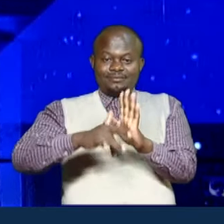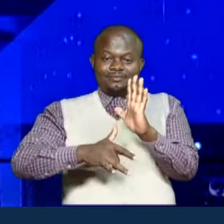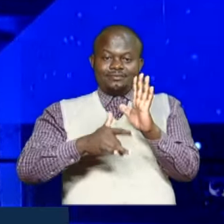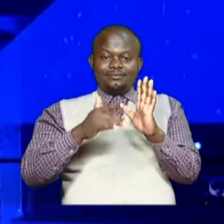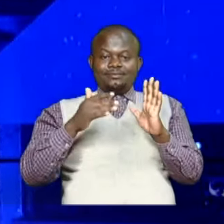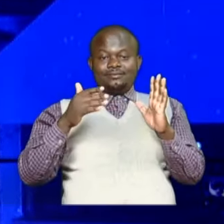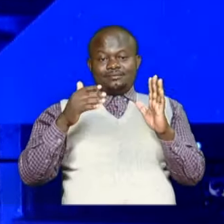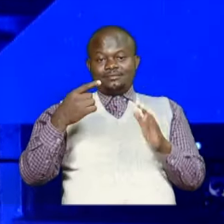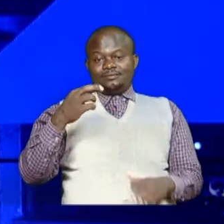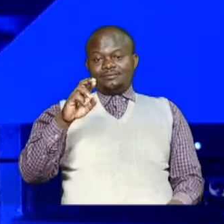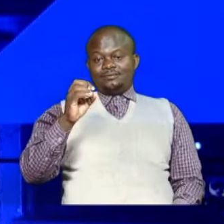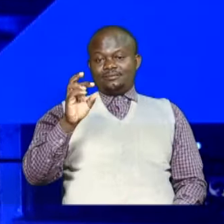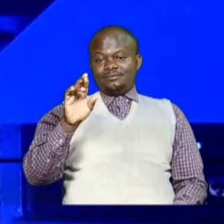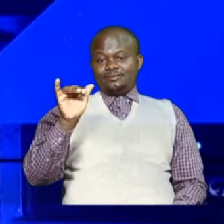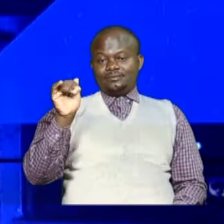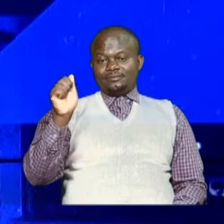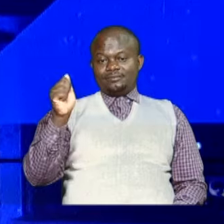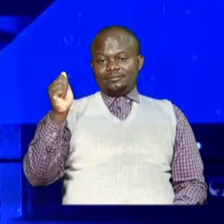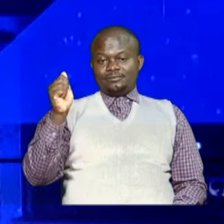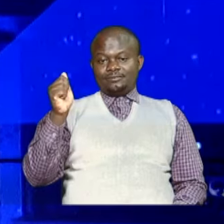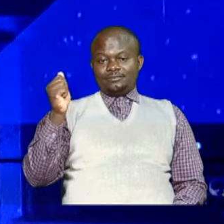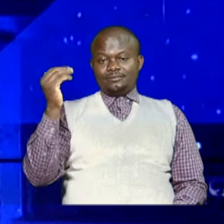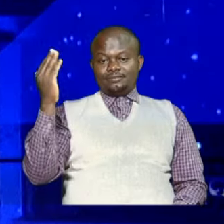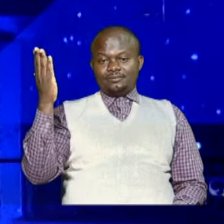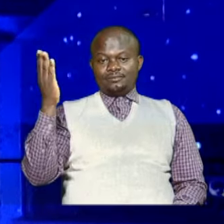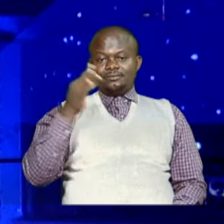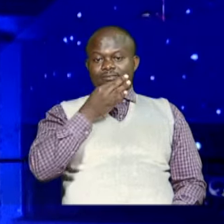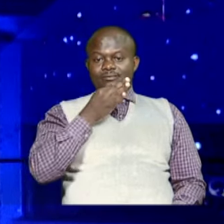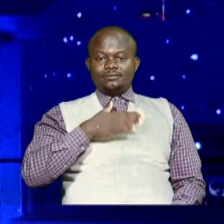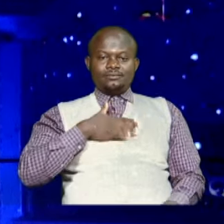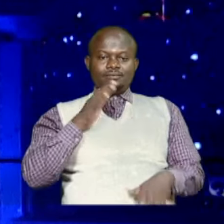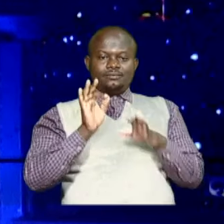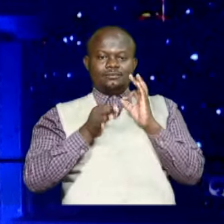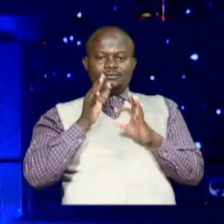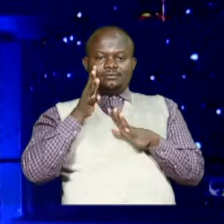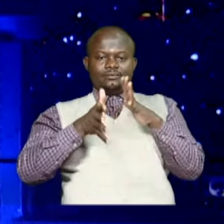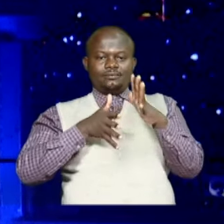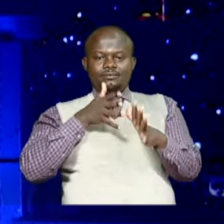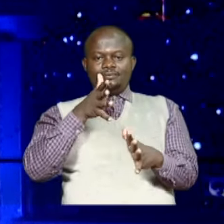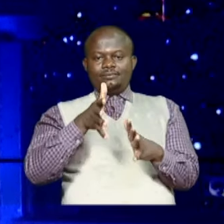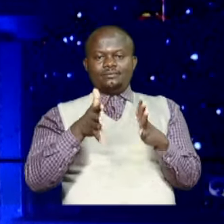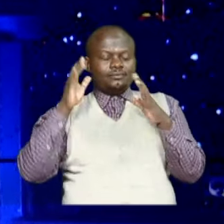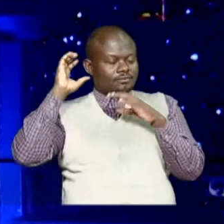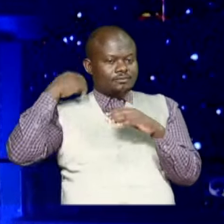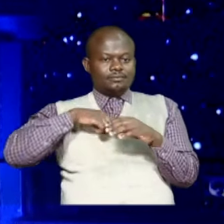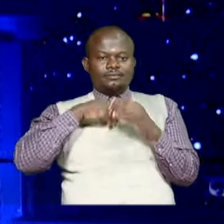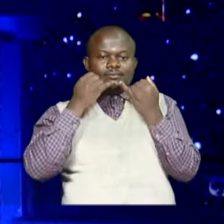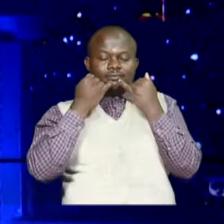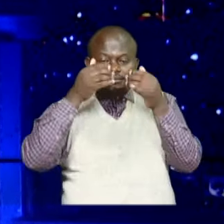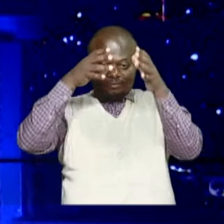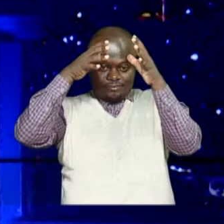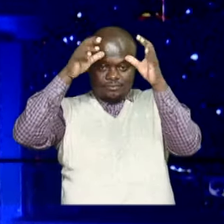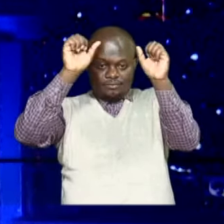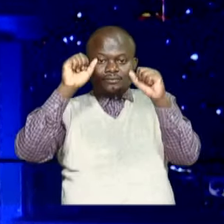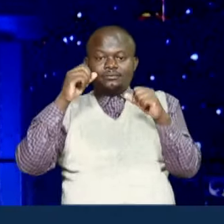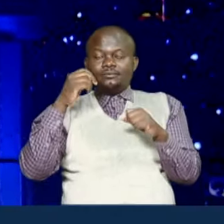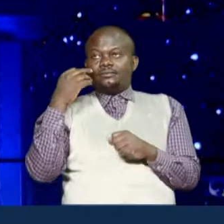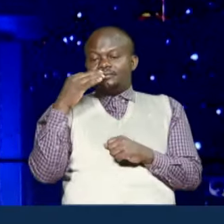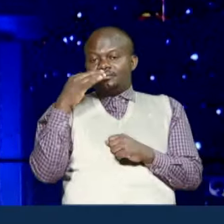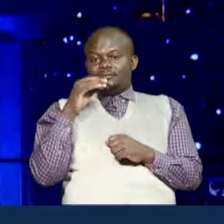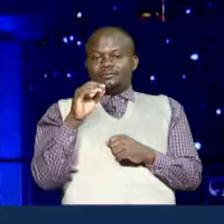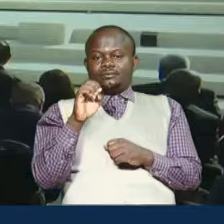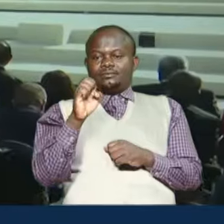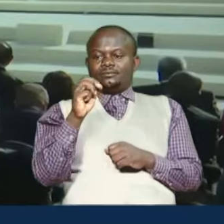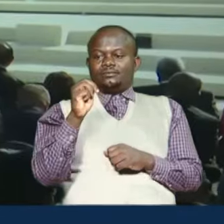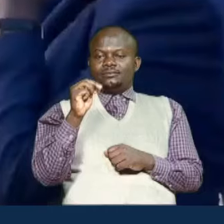ndi Gloria Mukamabano ndafatanye na Fideli irizamimbuto muri aya makuru turavuga ko perezida w'Ubufaransa Emmanuel